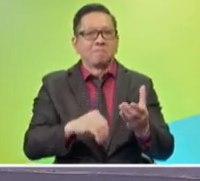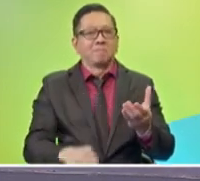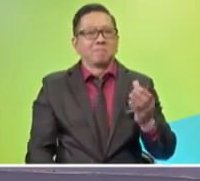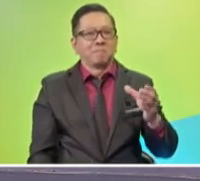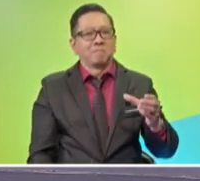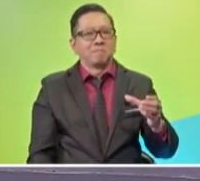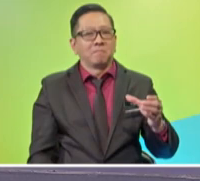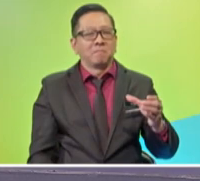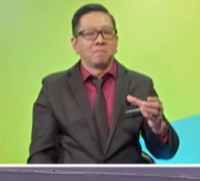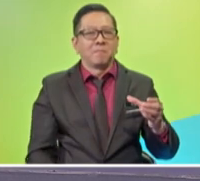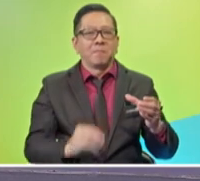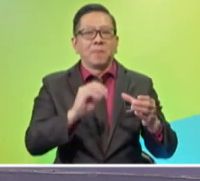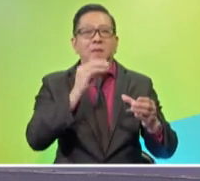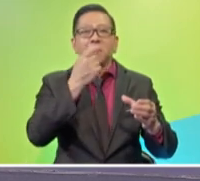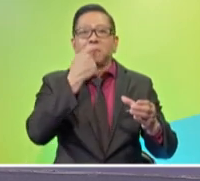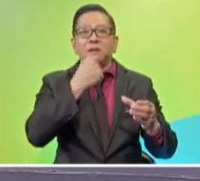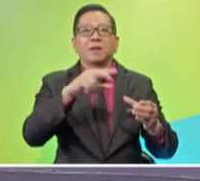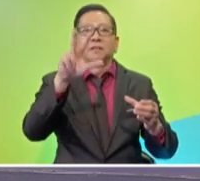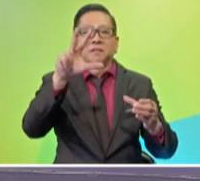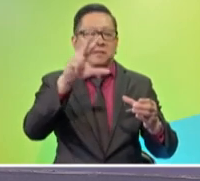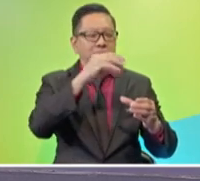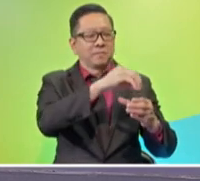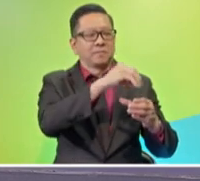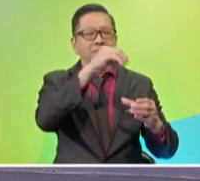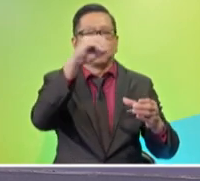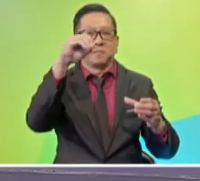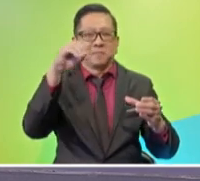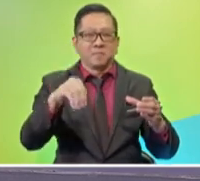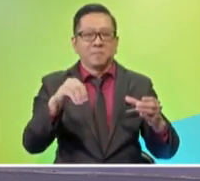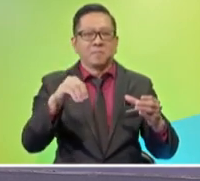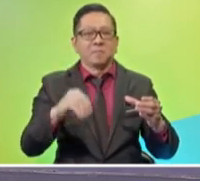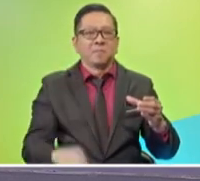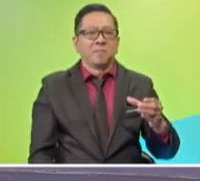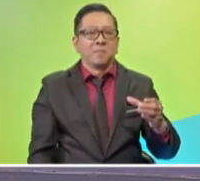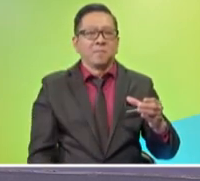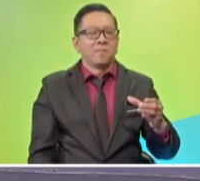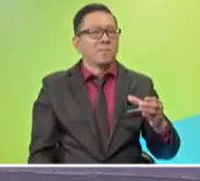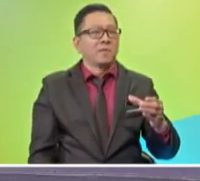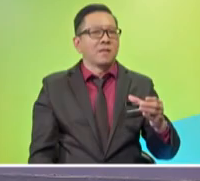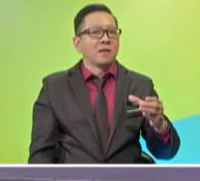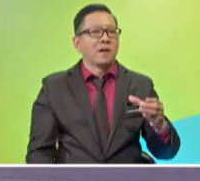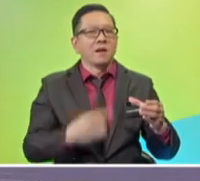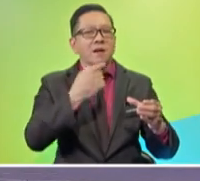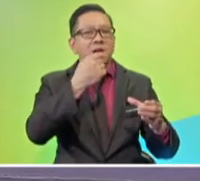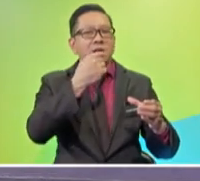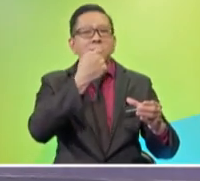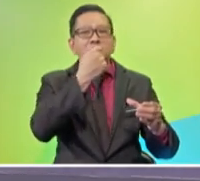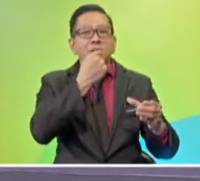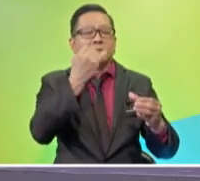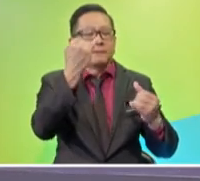Kemudian kita ada biskut yang ketiga. Okay, biskut yang ketiga. Dan juga kita ada biskut yang